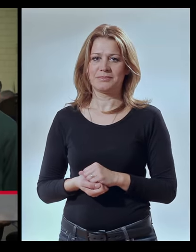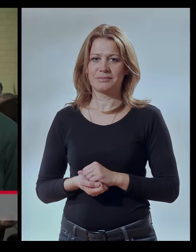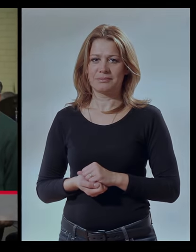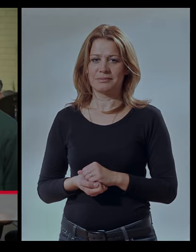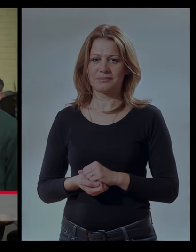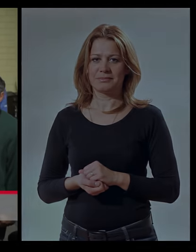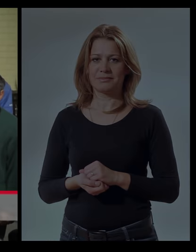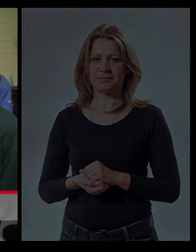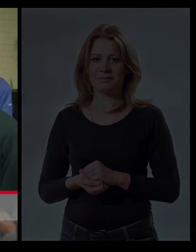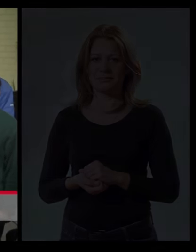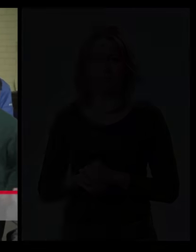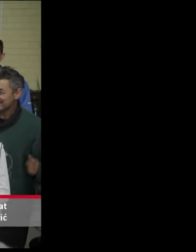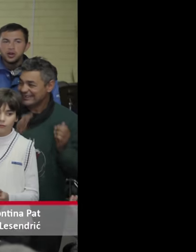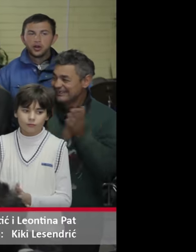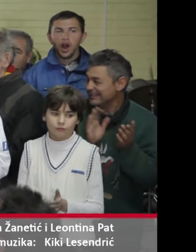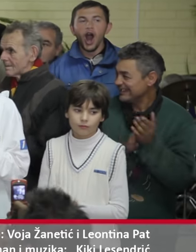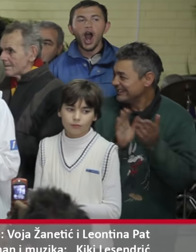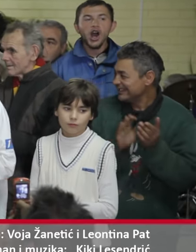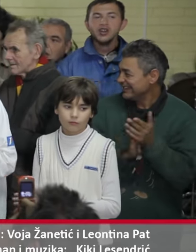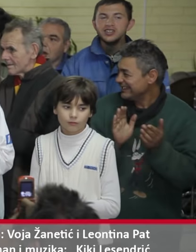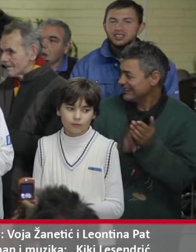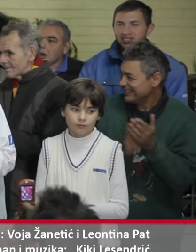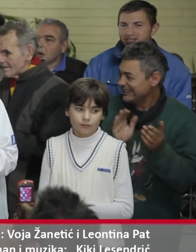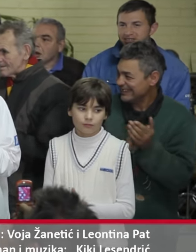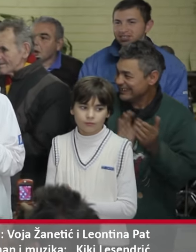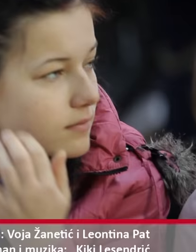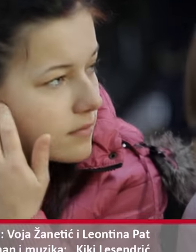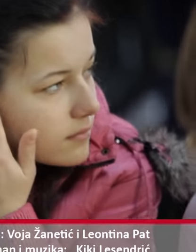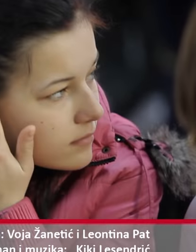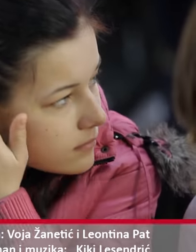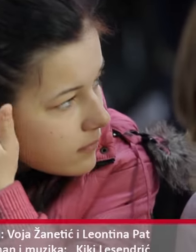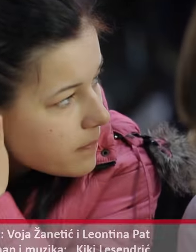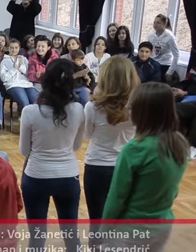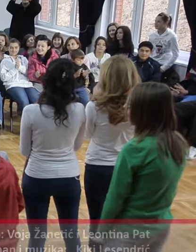Ne rukaj rukaj